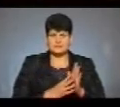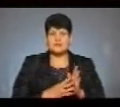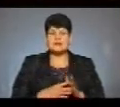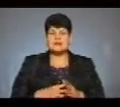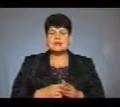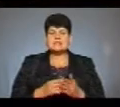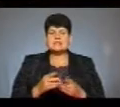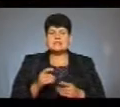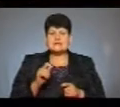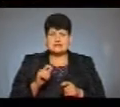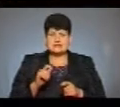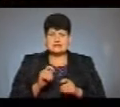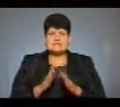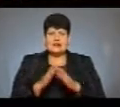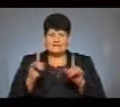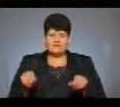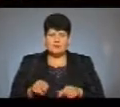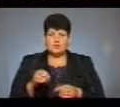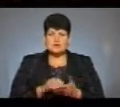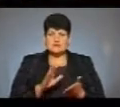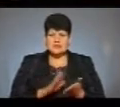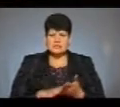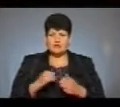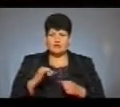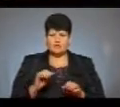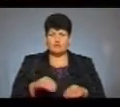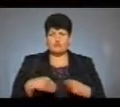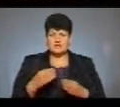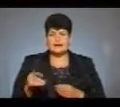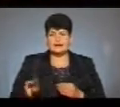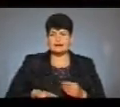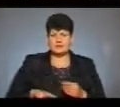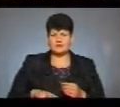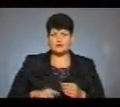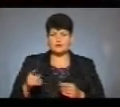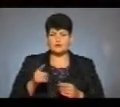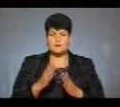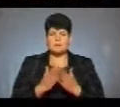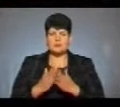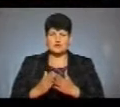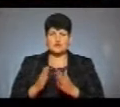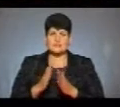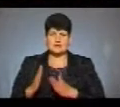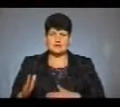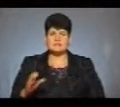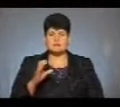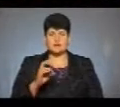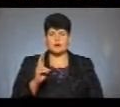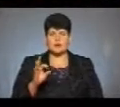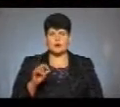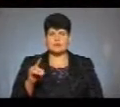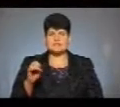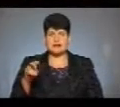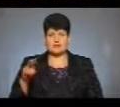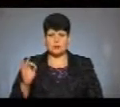про реєстрацію рекорду міський голова Тернополя вручає директорці Тернопільської бібліотечної системи Світлані Козелко. І маю сьогодні